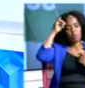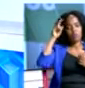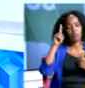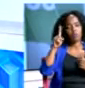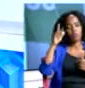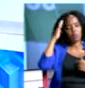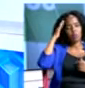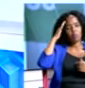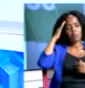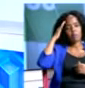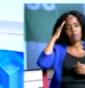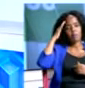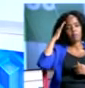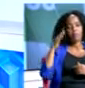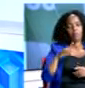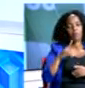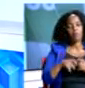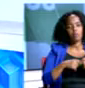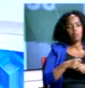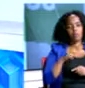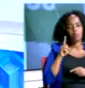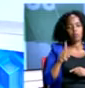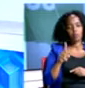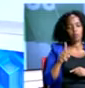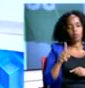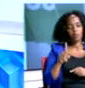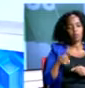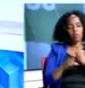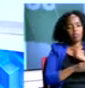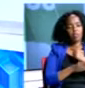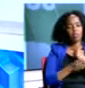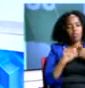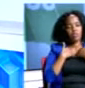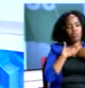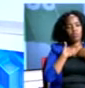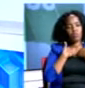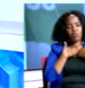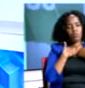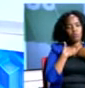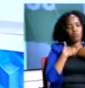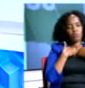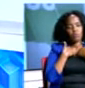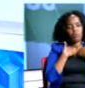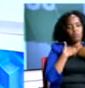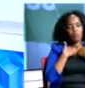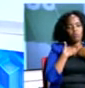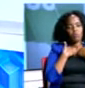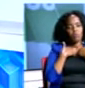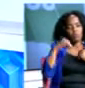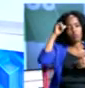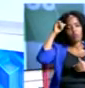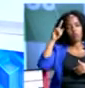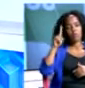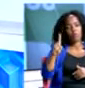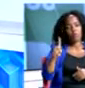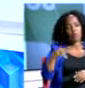barame. Ogaatti nama tokko qofatu ta'uu danda'a biyya keenyatti kan jiru yookaan ammoo namni tokko